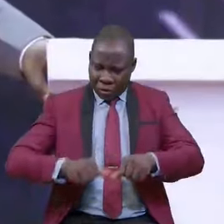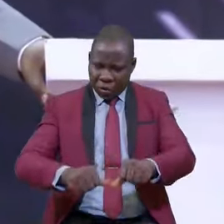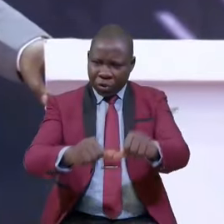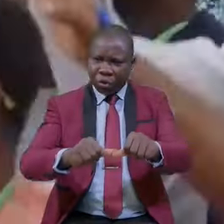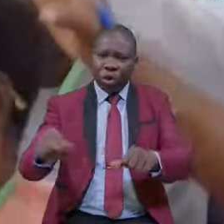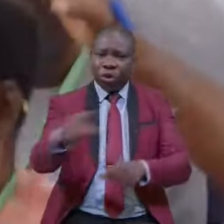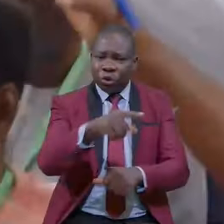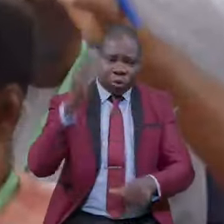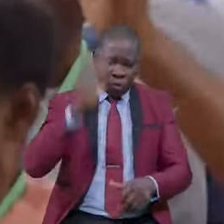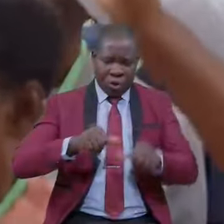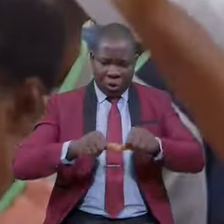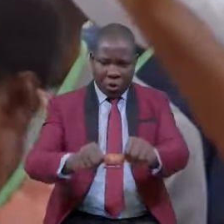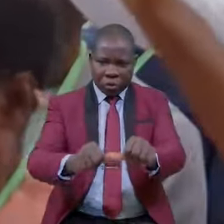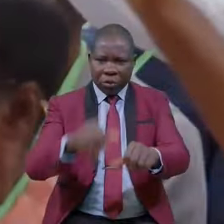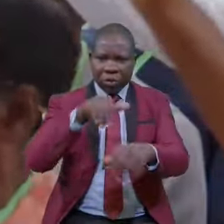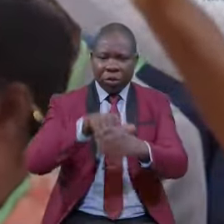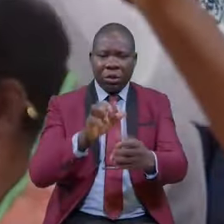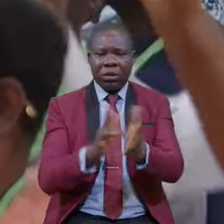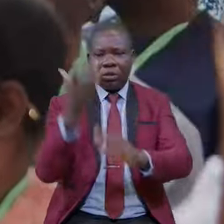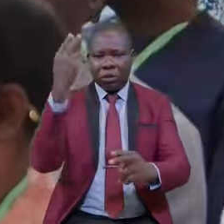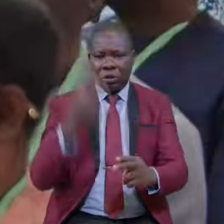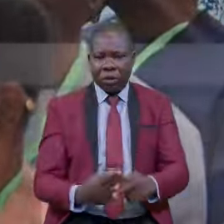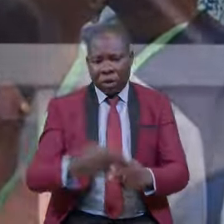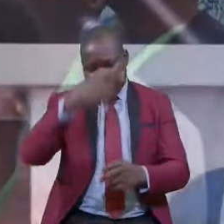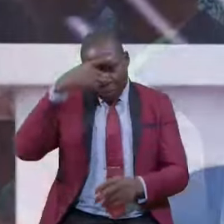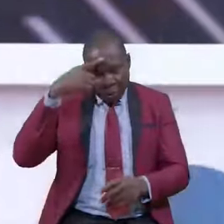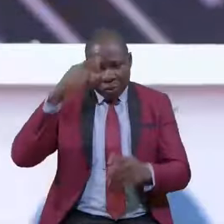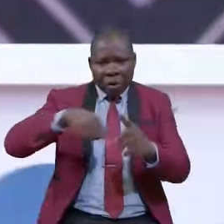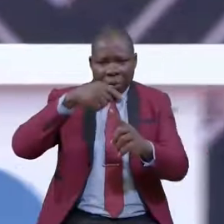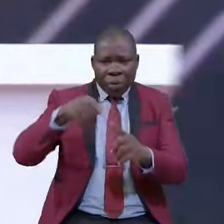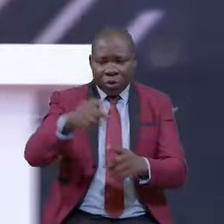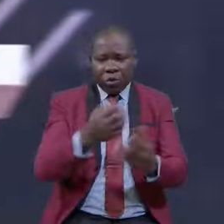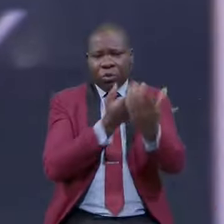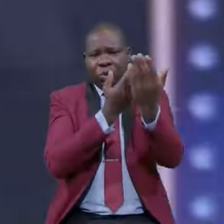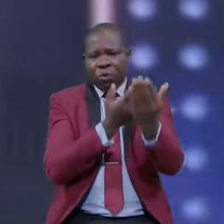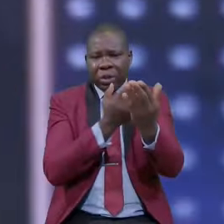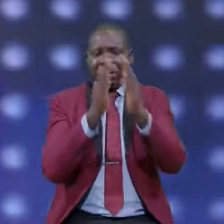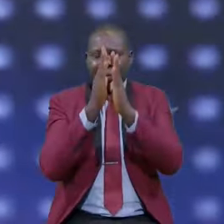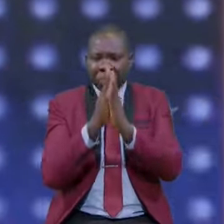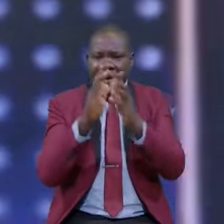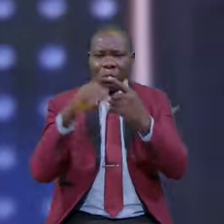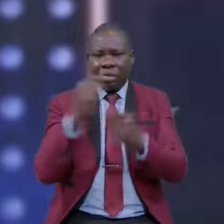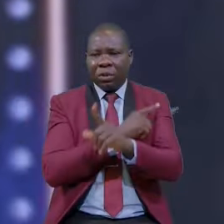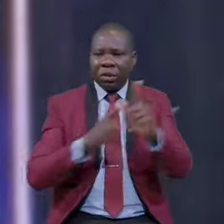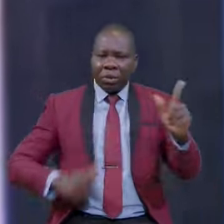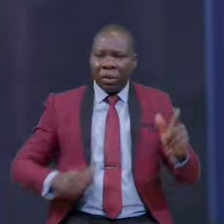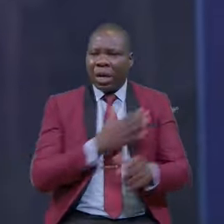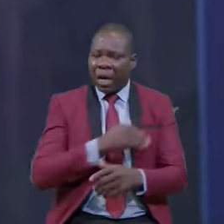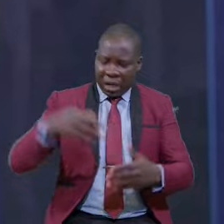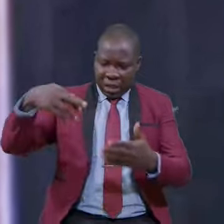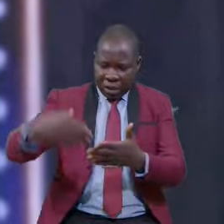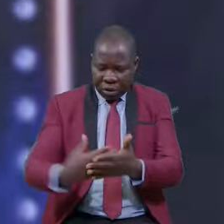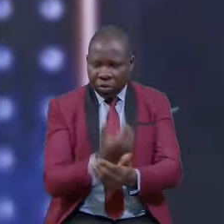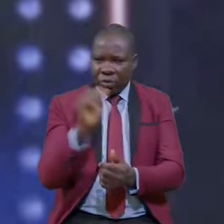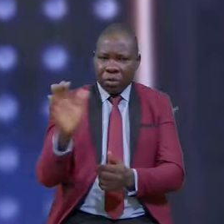tu vas continuer. Because when you wait upon the Lord, quand tu te confies au Seigneur et il renouvelle ta force,